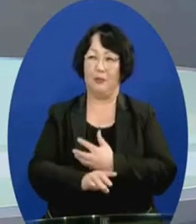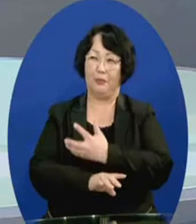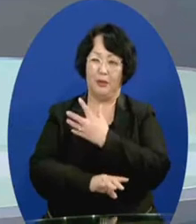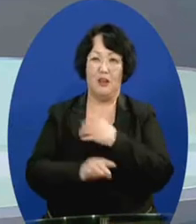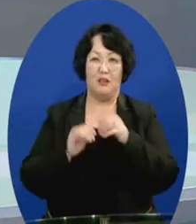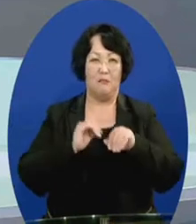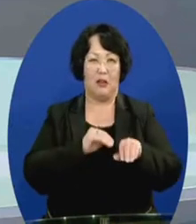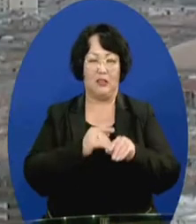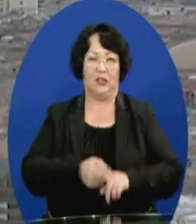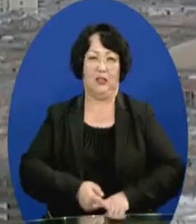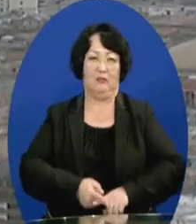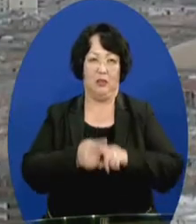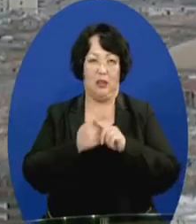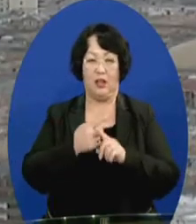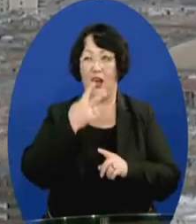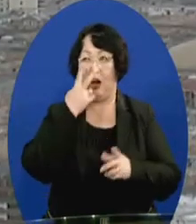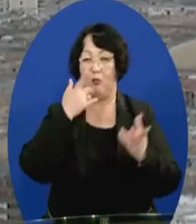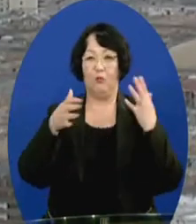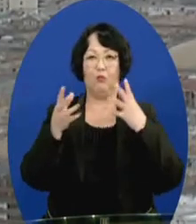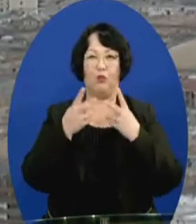болжээ.